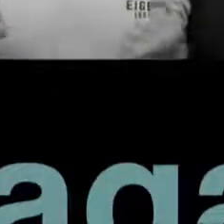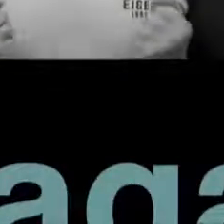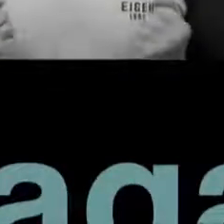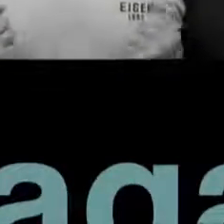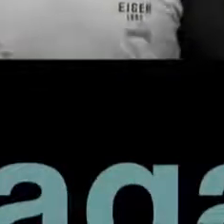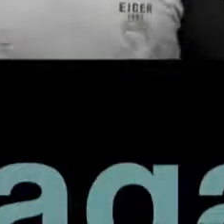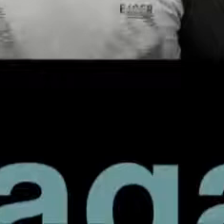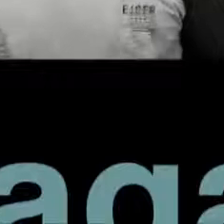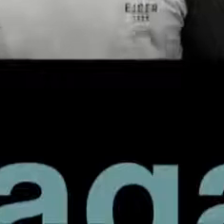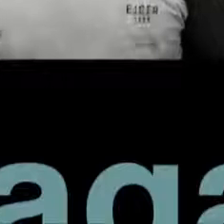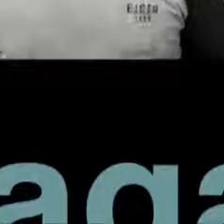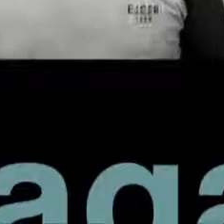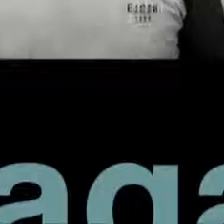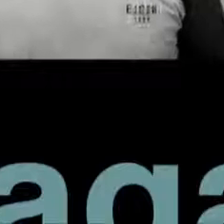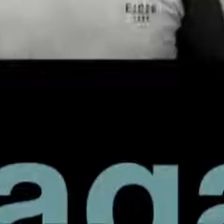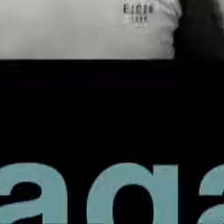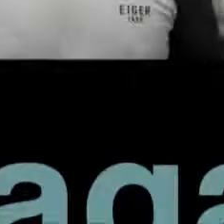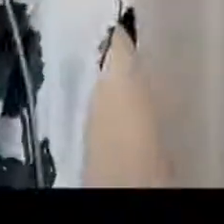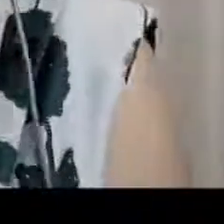kita